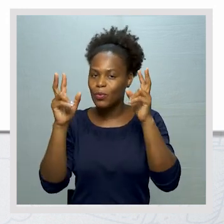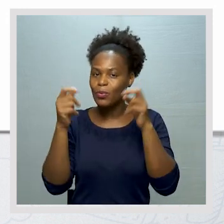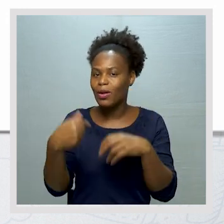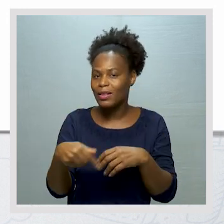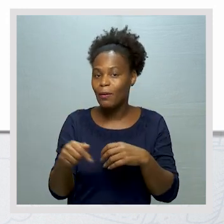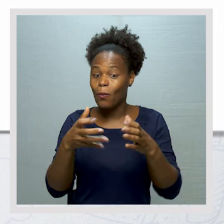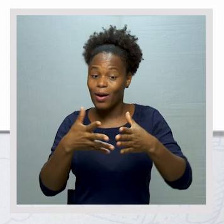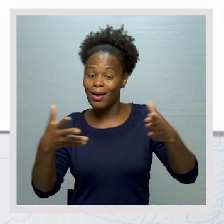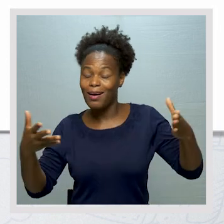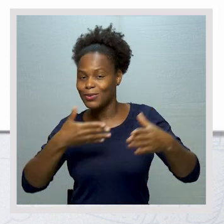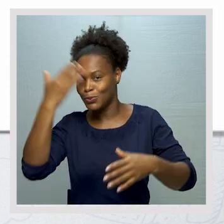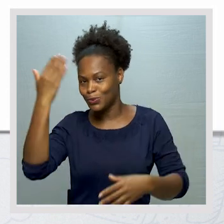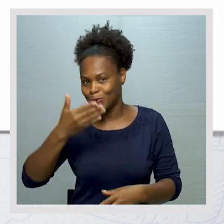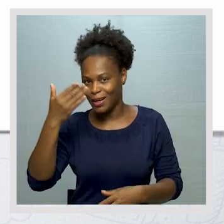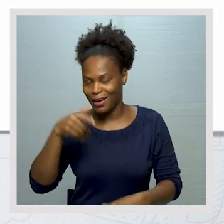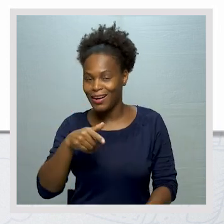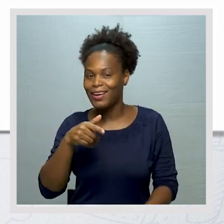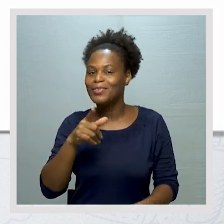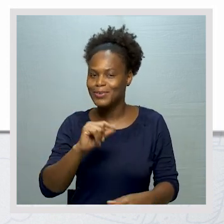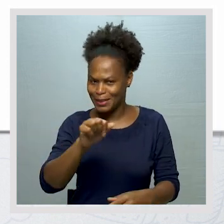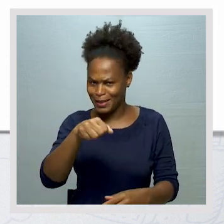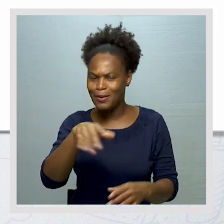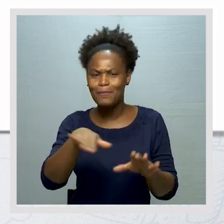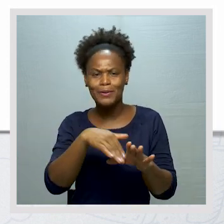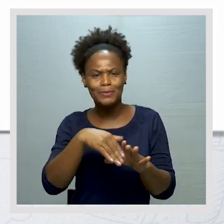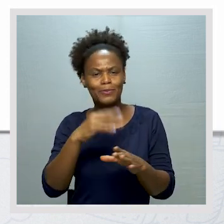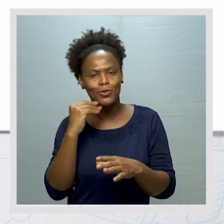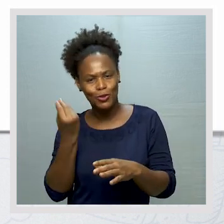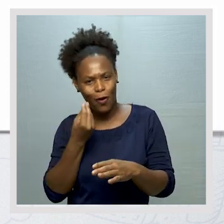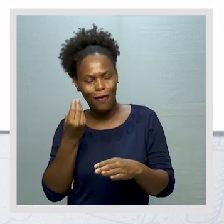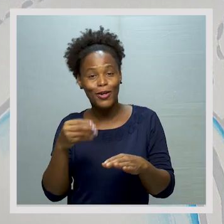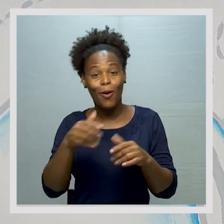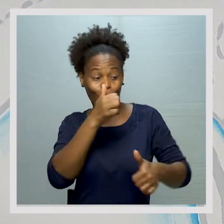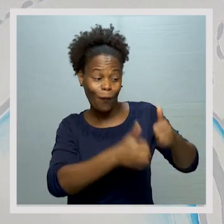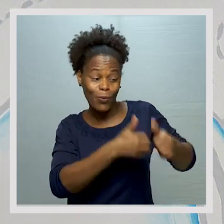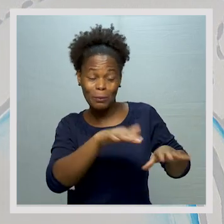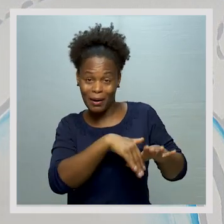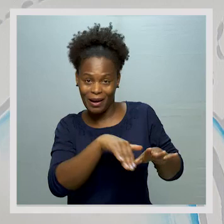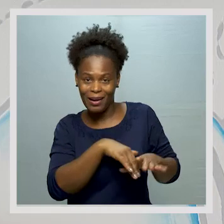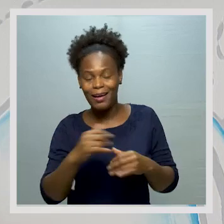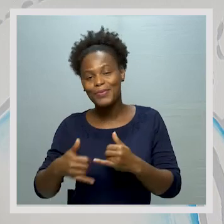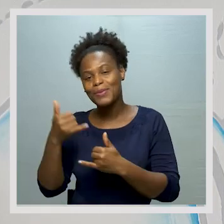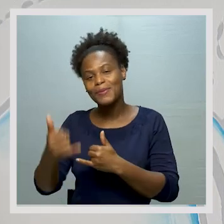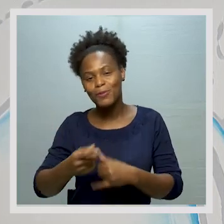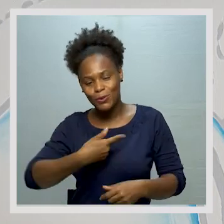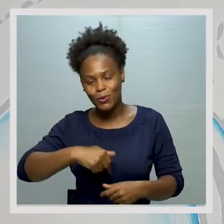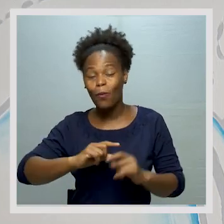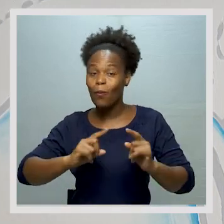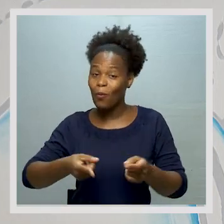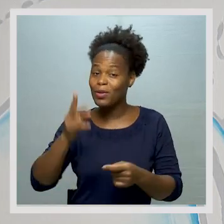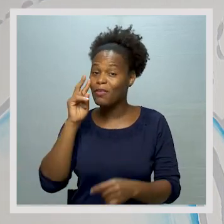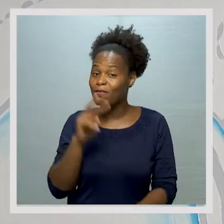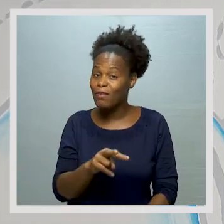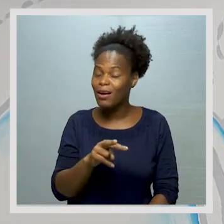Le grand jour ». C'est bon, la participation des gens au concours. Puis, on a commencé à voir